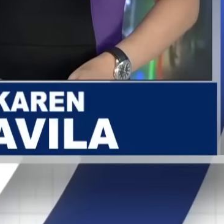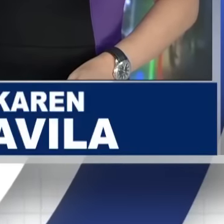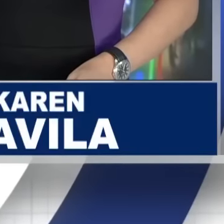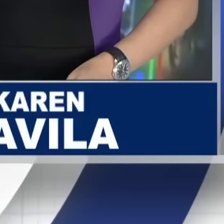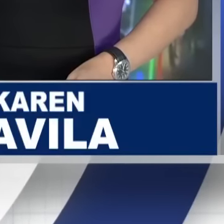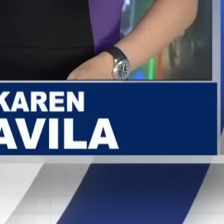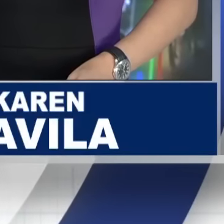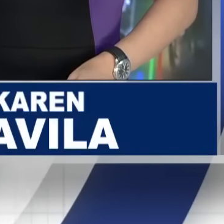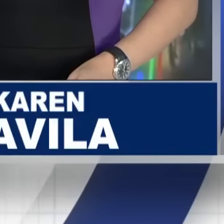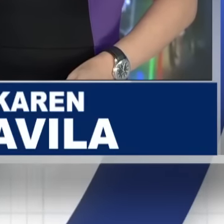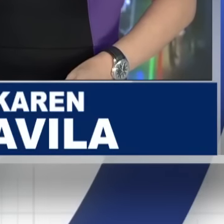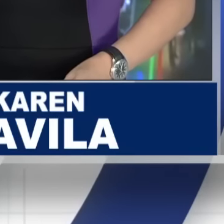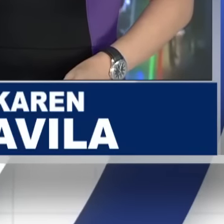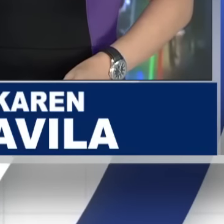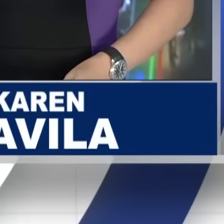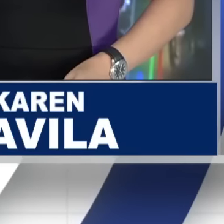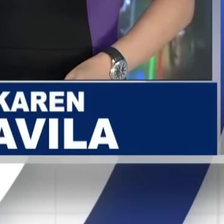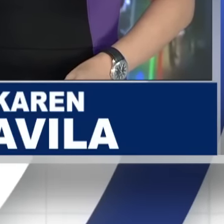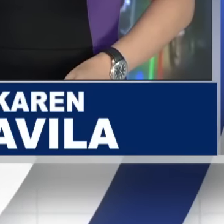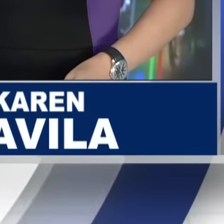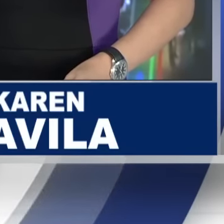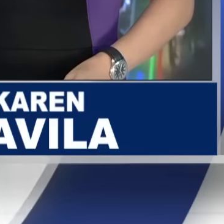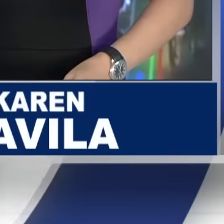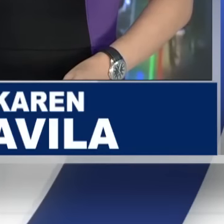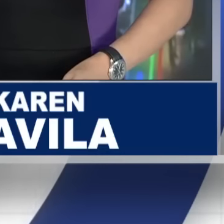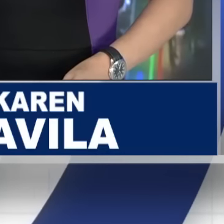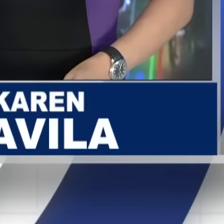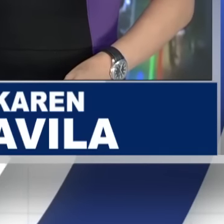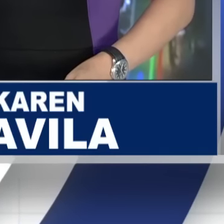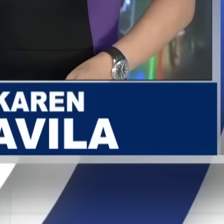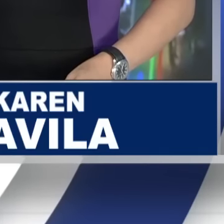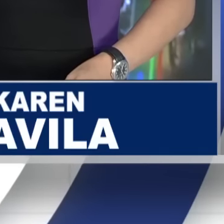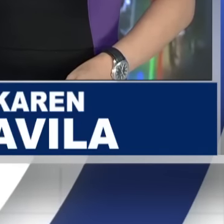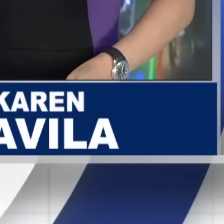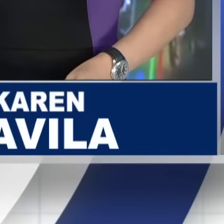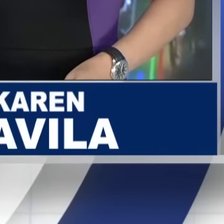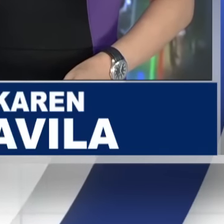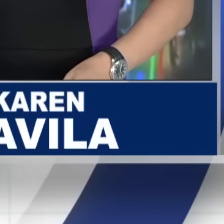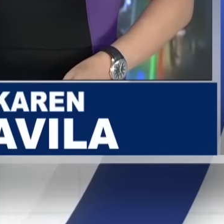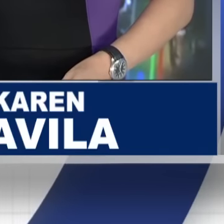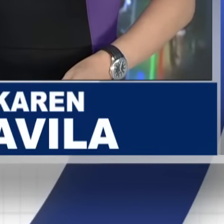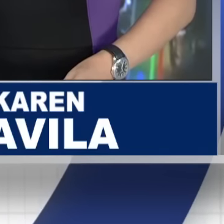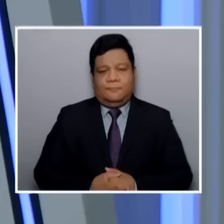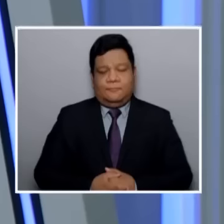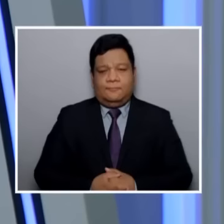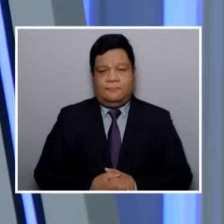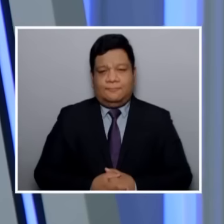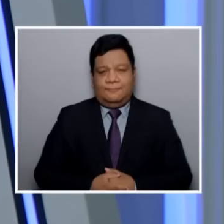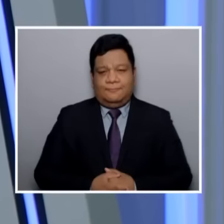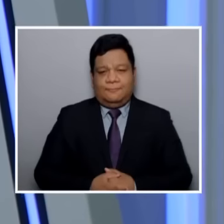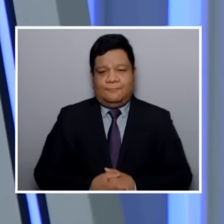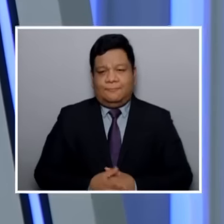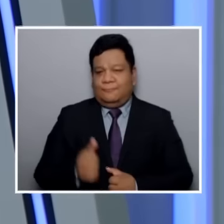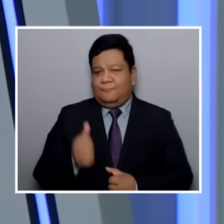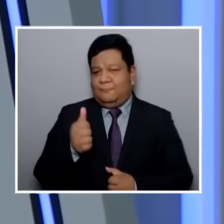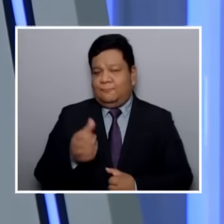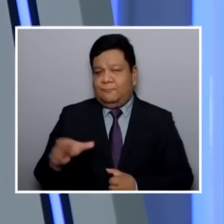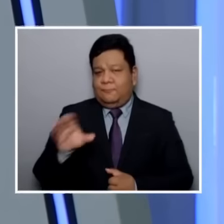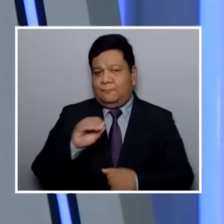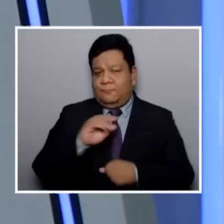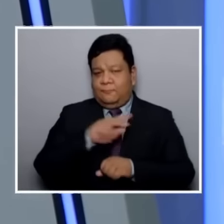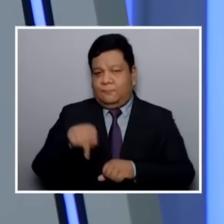Magandang gabi, bayan. Simulan natin ang balitaan sa presyo ng petrolyo at kuryente. Good news po sa mga